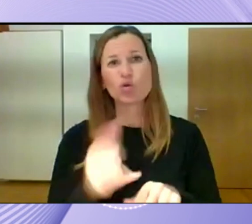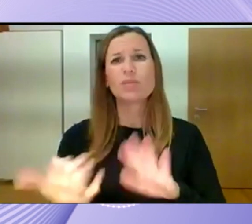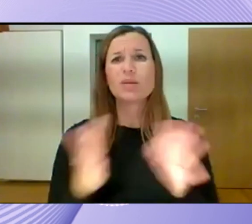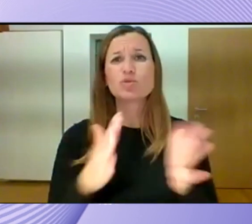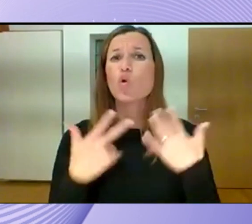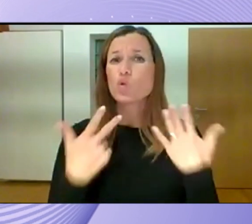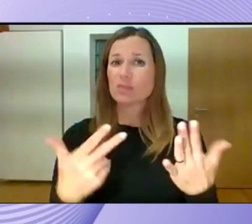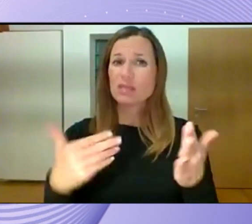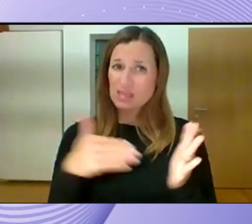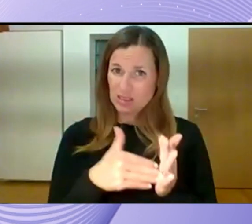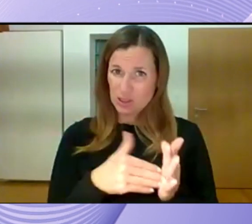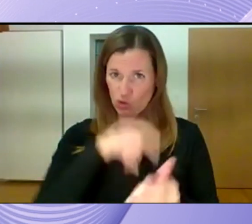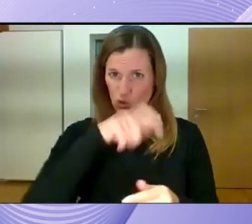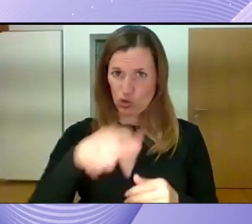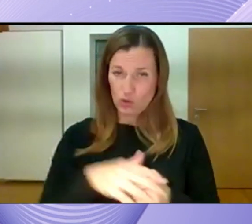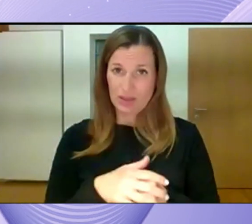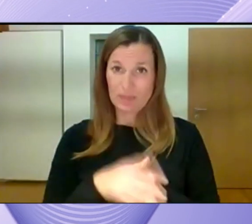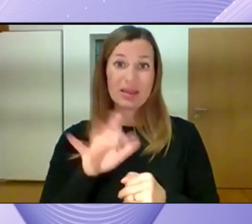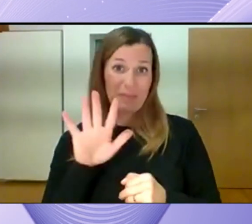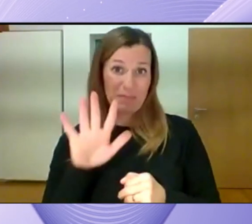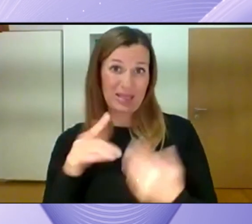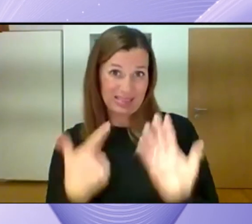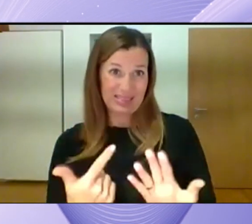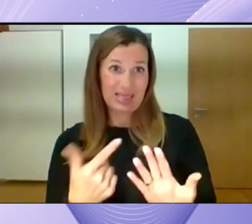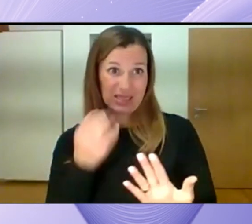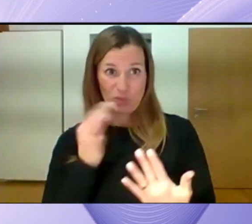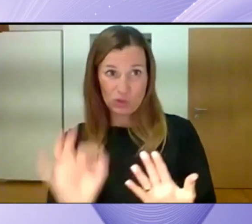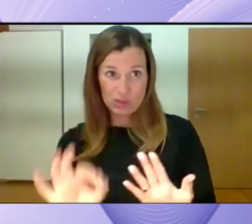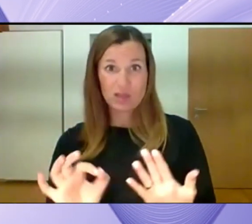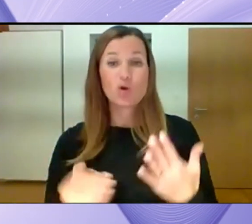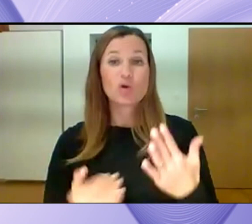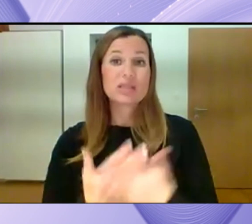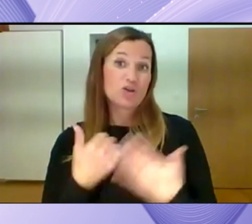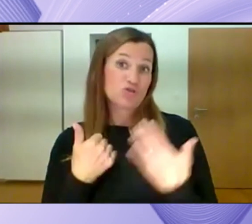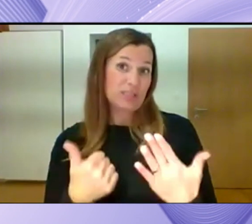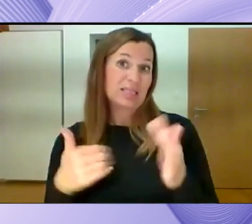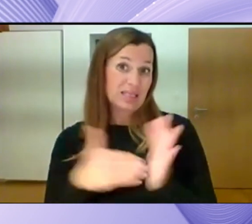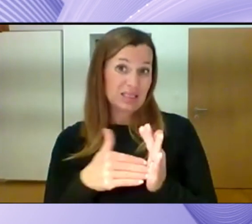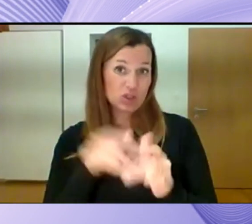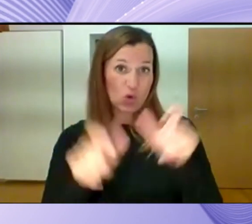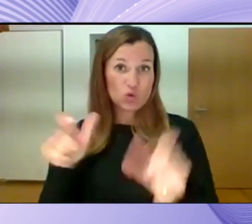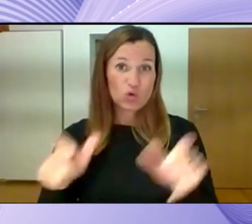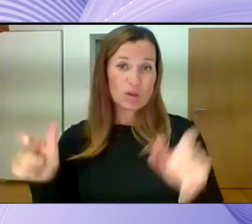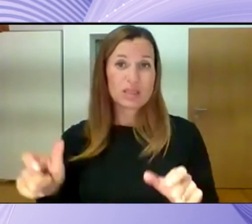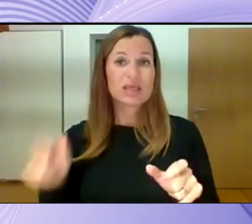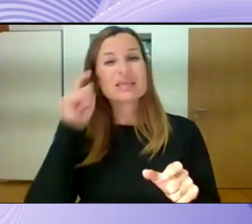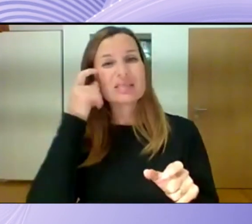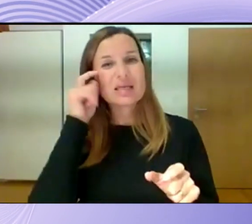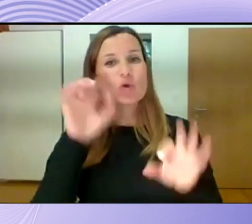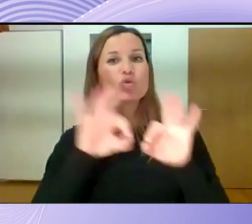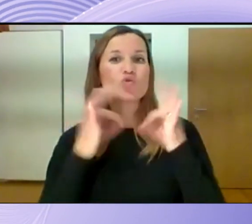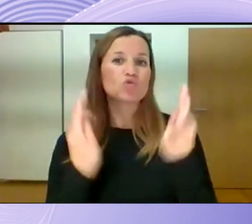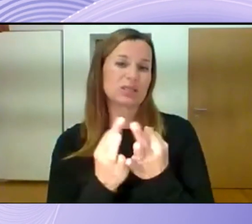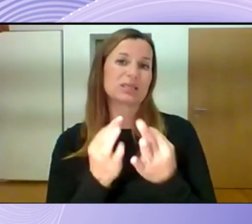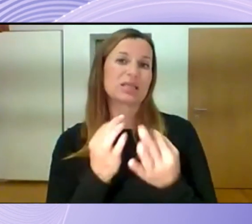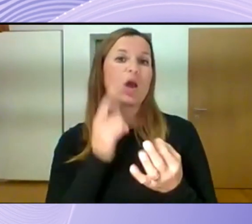tega 75%, se pravi za 60.000 ljudi, skrbijo družinski oskrbovalci.